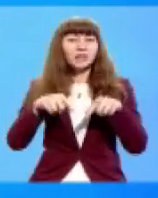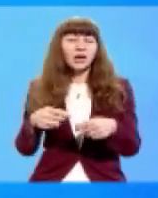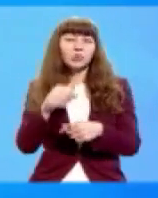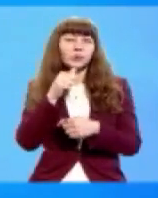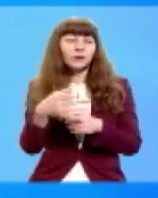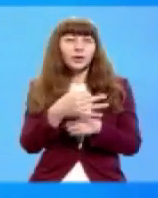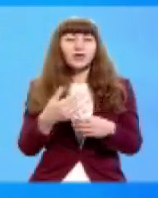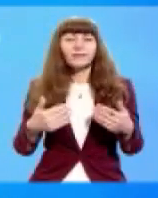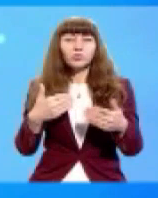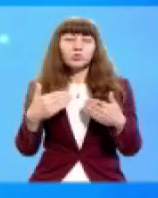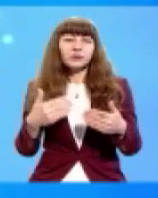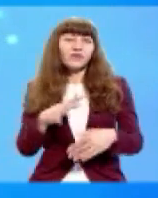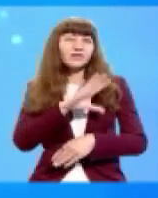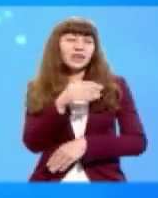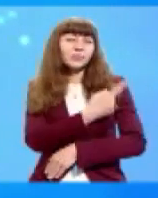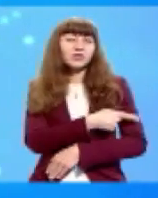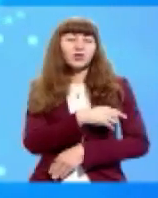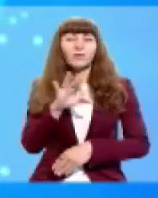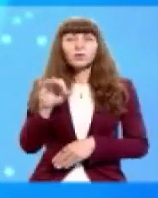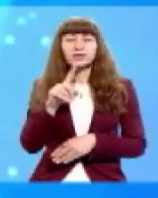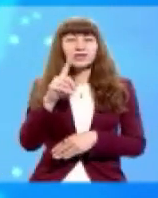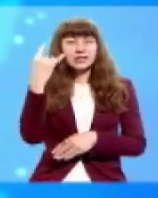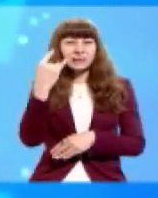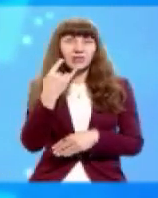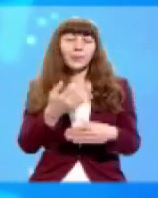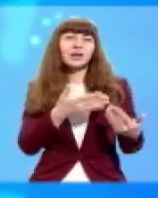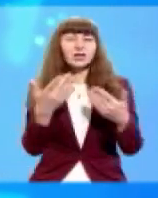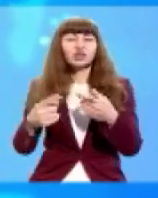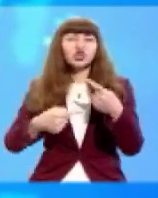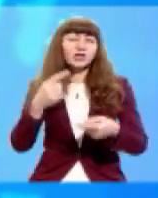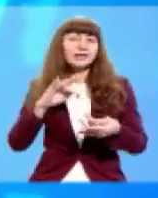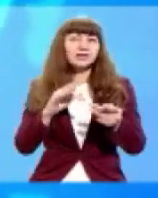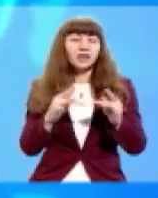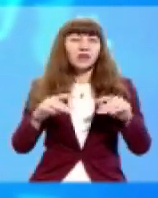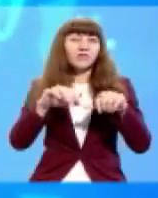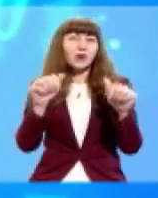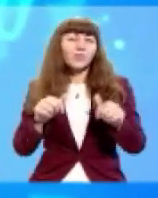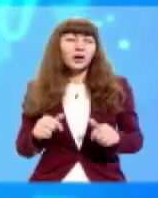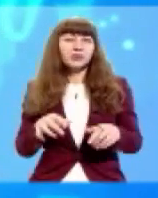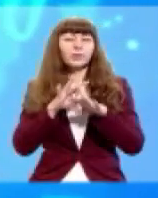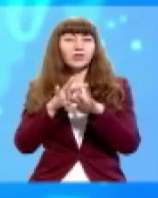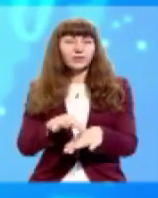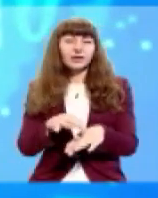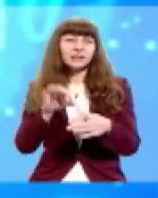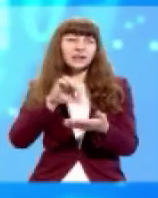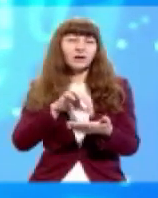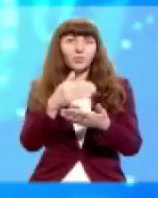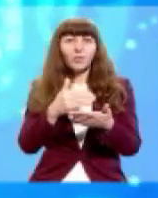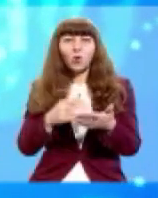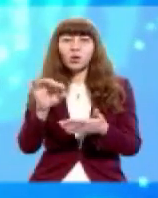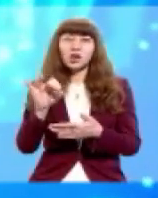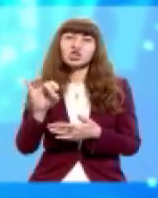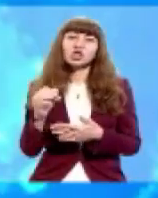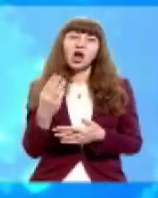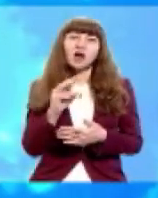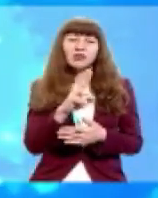мероприятие пригласят выпускников всех медицинских вузов Казахстана в онлайн-формате. Там же организуют площадку, где выступят представители программы «Болашак».